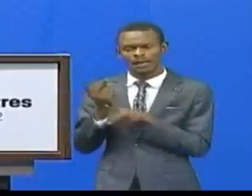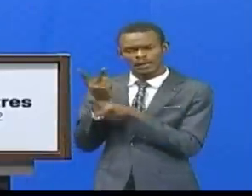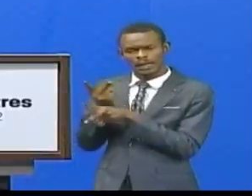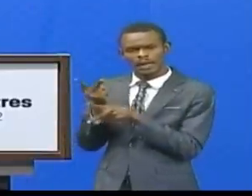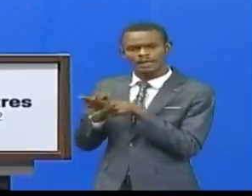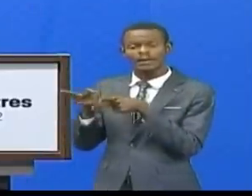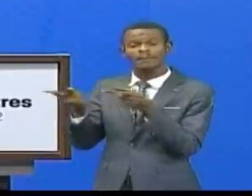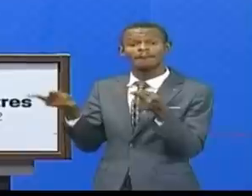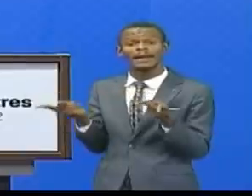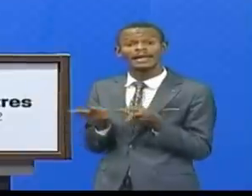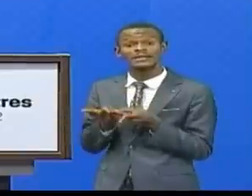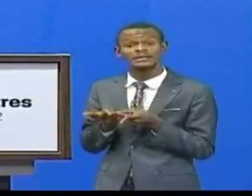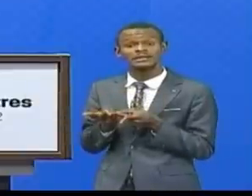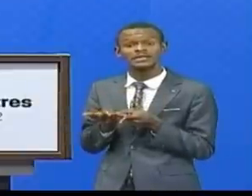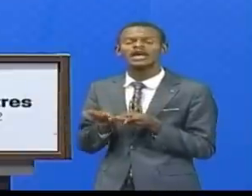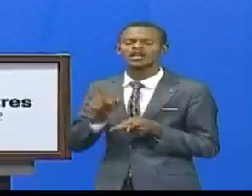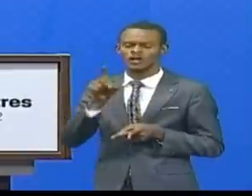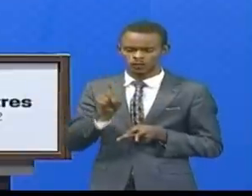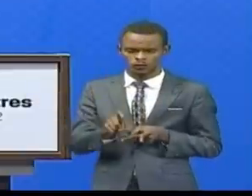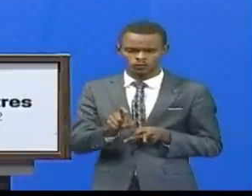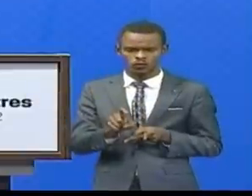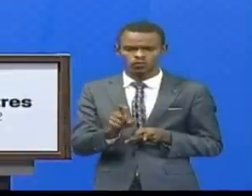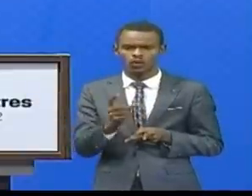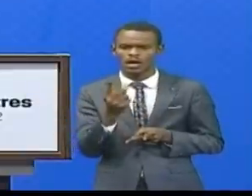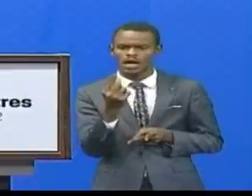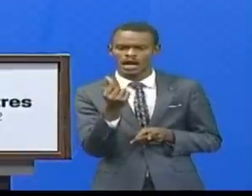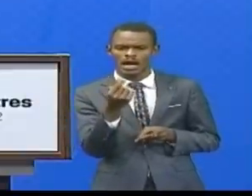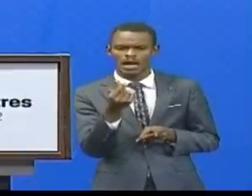lutte contre le changement climatique.